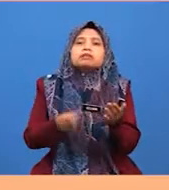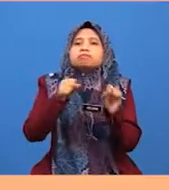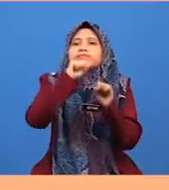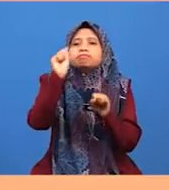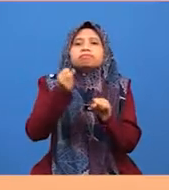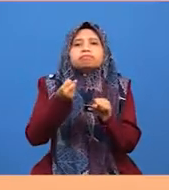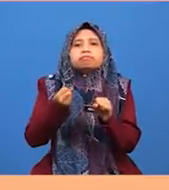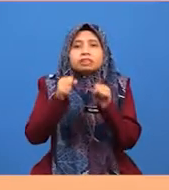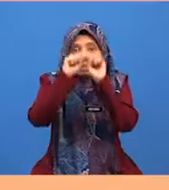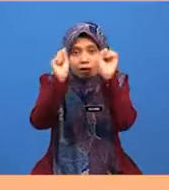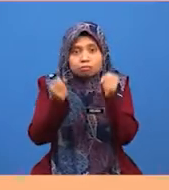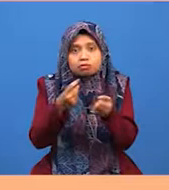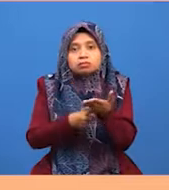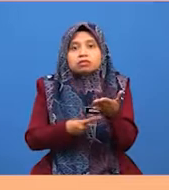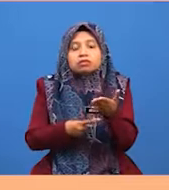Betul, tanah.